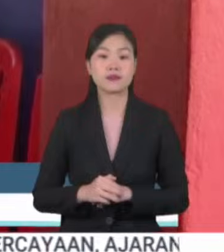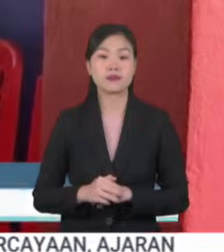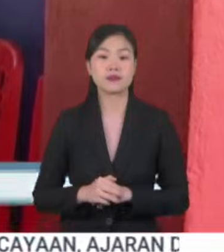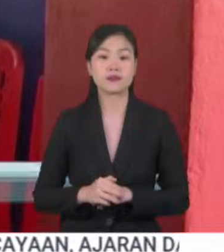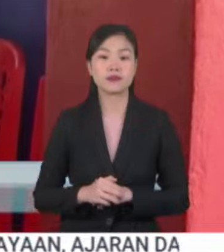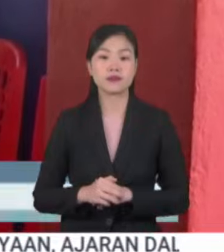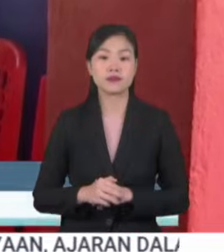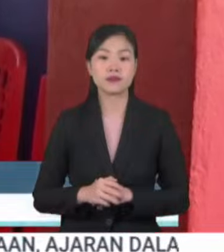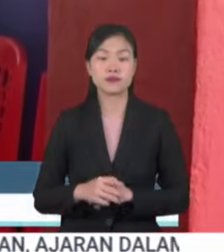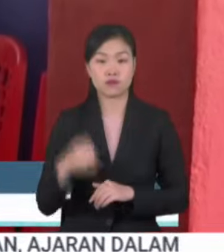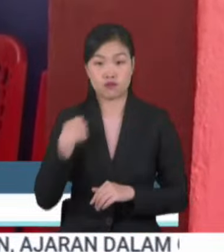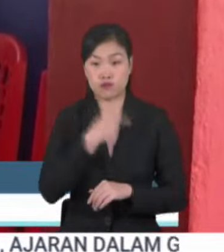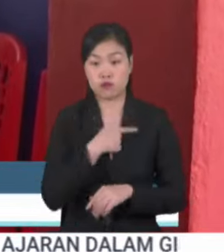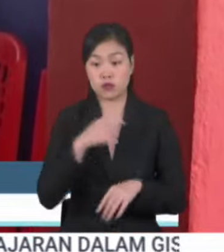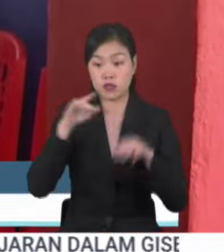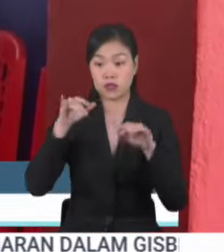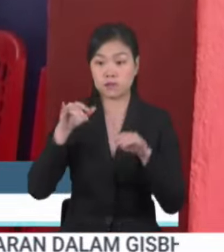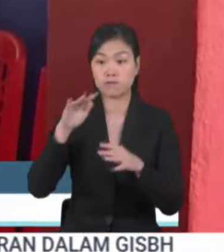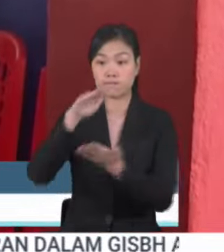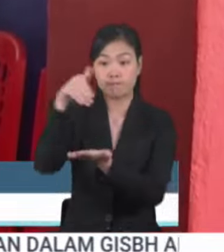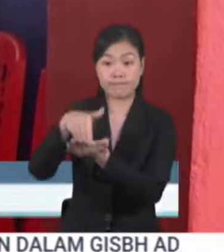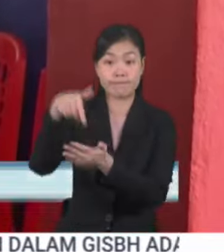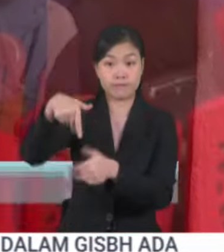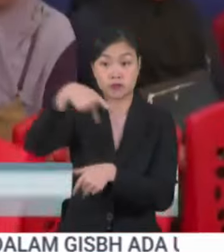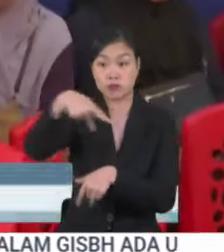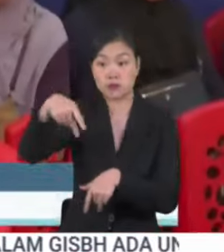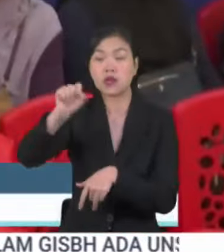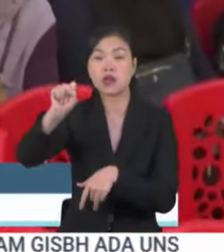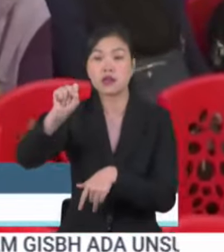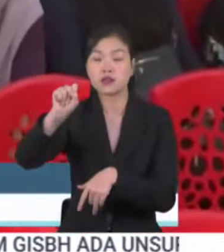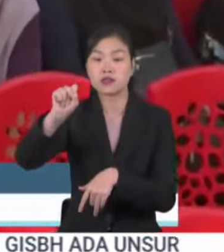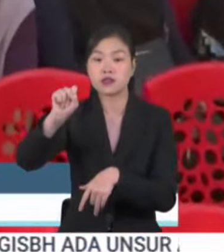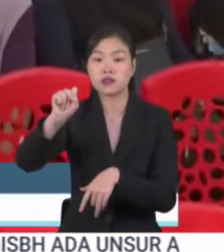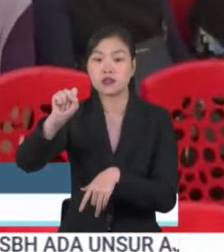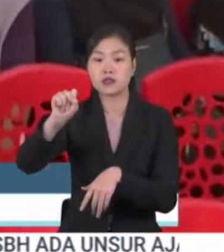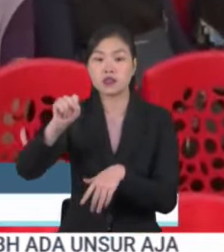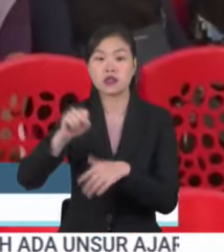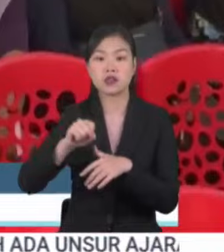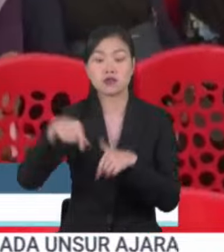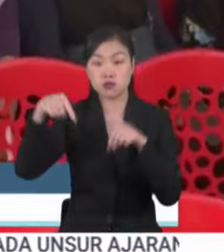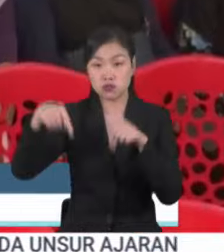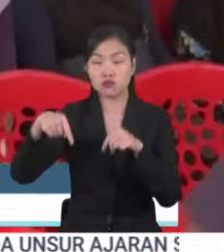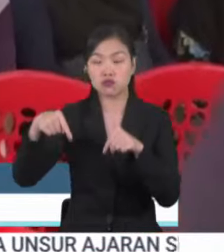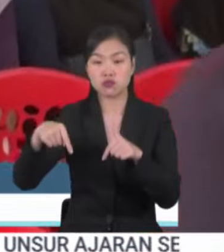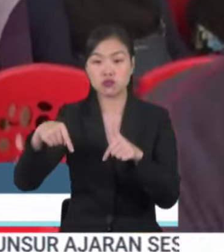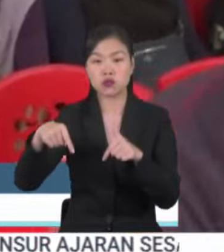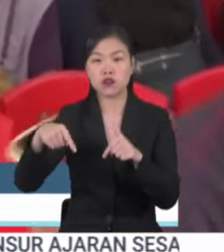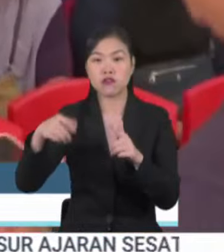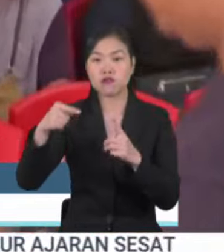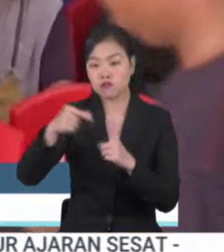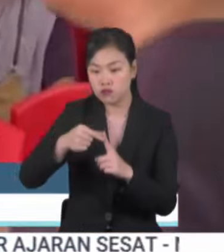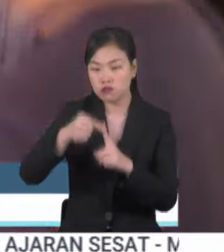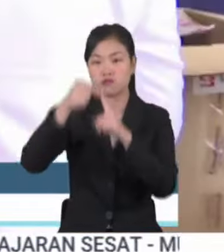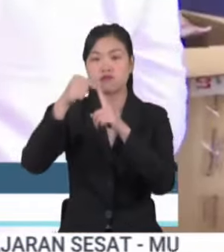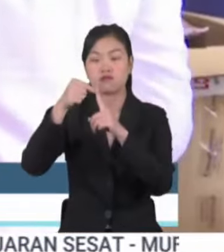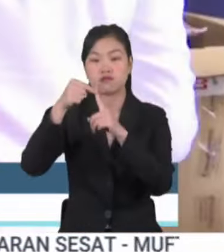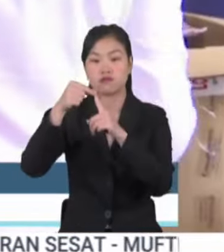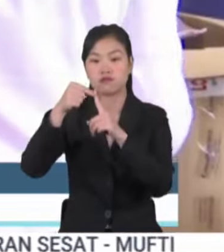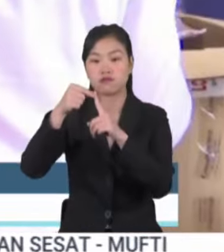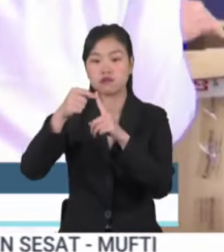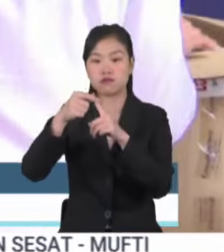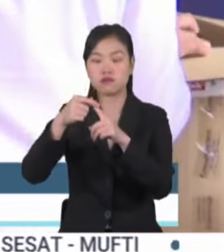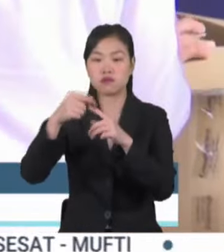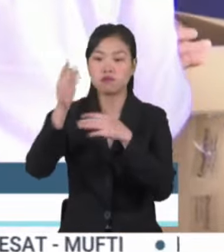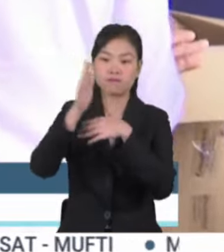Keadaan duduk di sini, alhamdulillah, yang lepas-lepas dah sini yang paling istimewa lah.